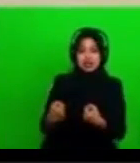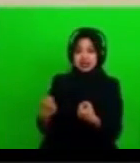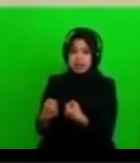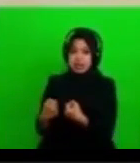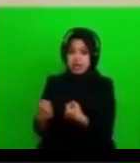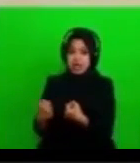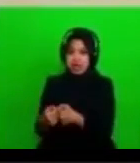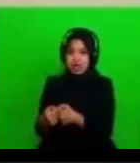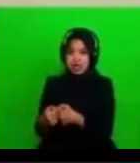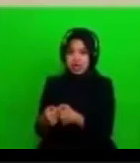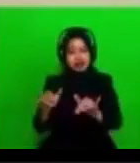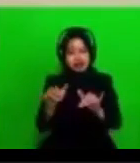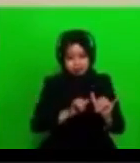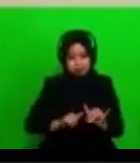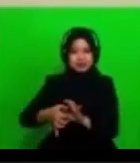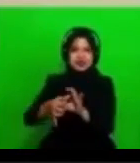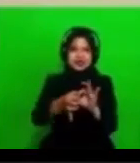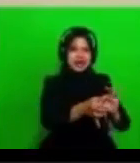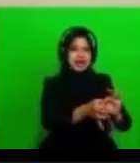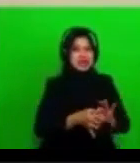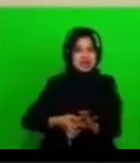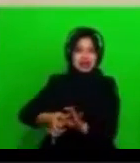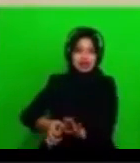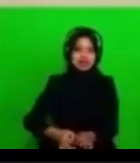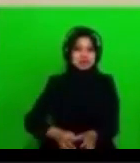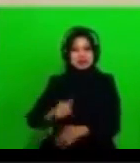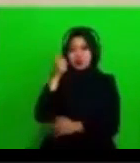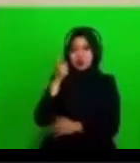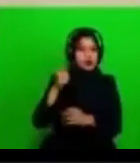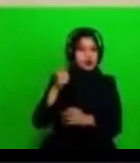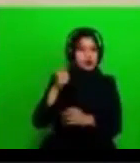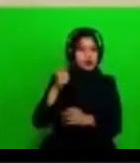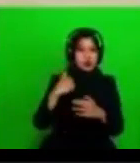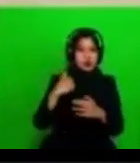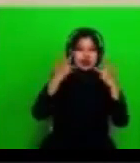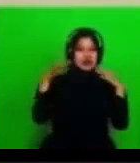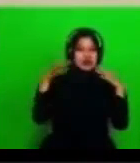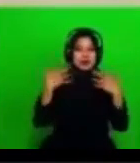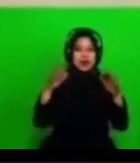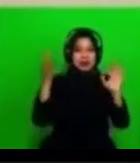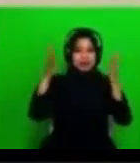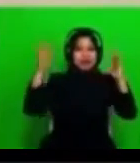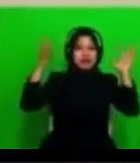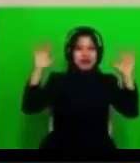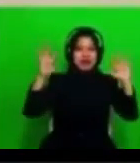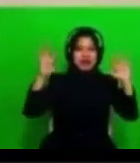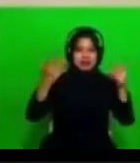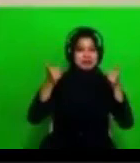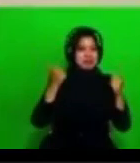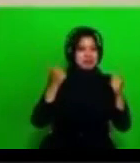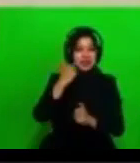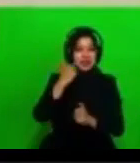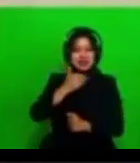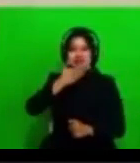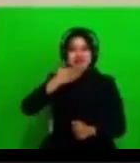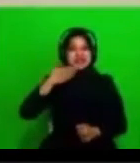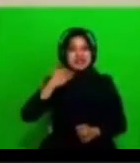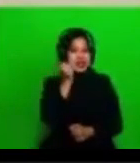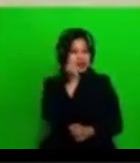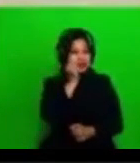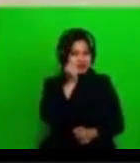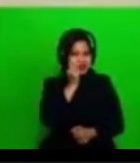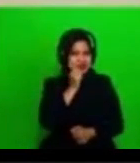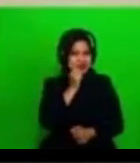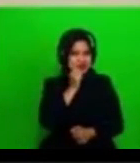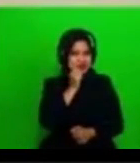dalam pendidikan, mari kita hadapi dengan saling bergandengan. Waduh, luar biasa. Terima kasih Ibu cantik. Keren